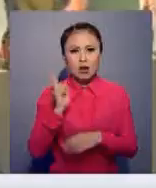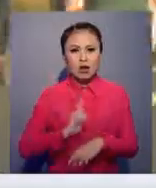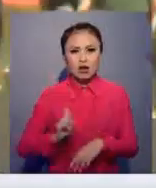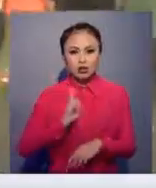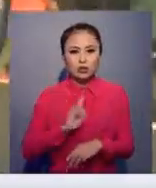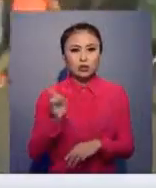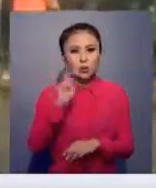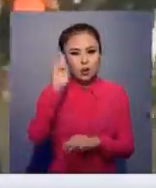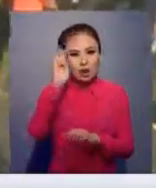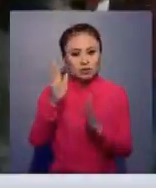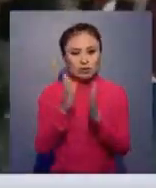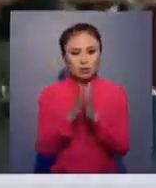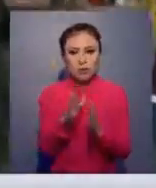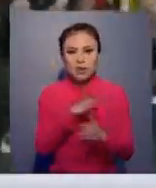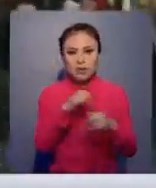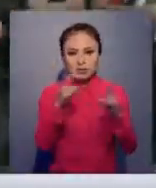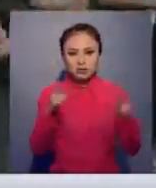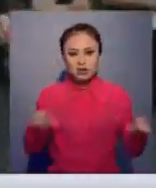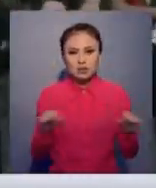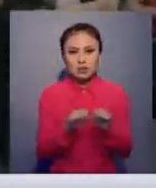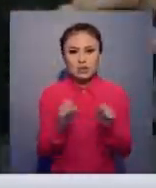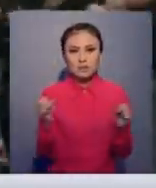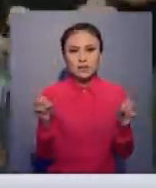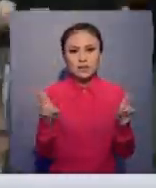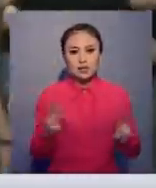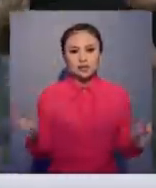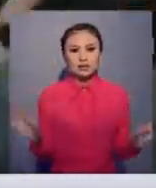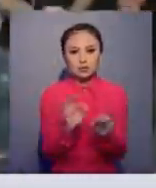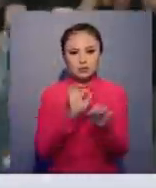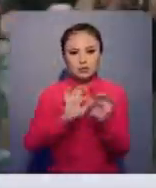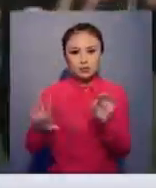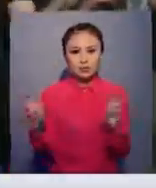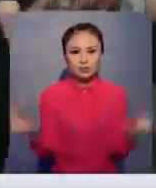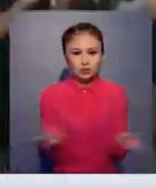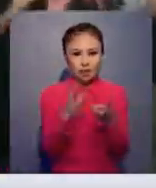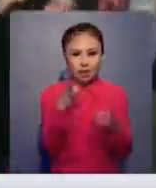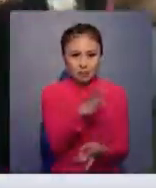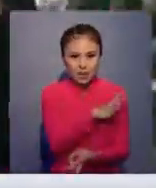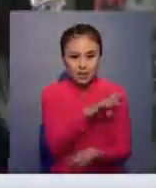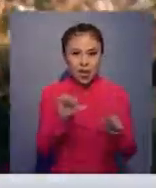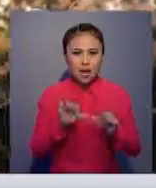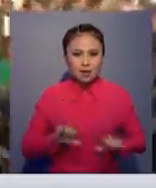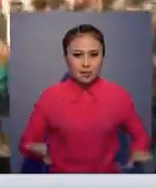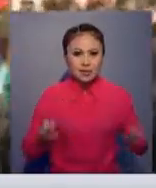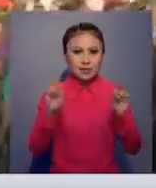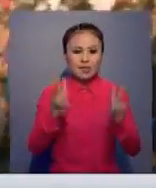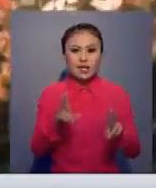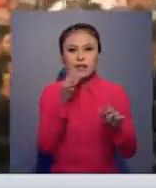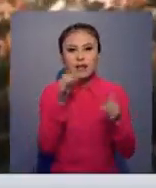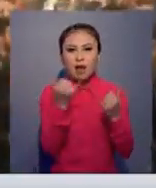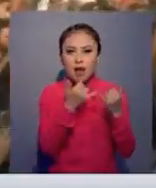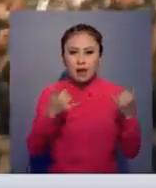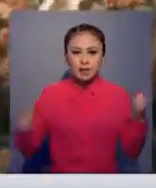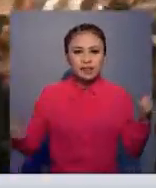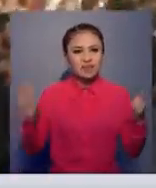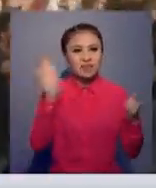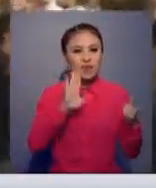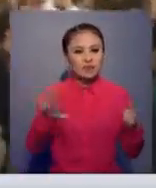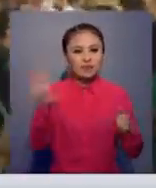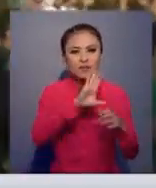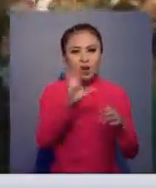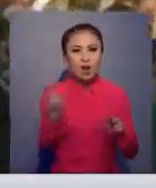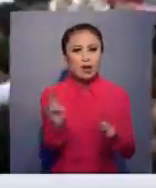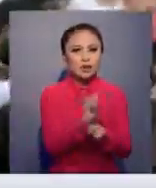мәрте үкіметті ғимараттарға от қойған. Осыдан кейін жергілікті билік арнайы комиссия құрып, электр желісі мен су құбыры жүйесін жөндеу